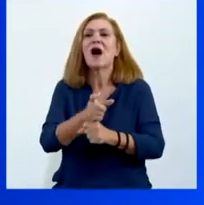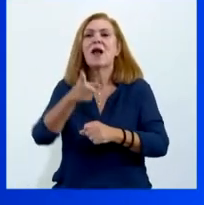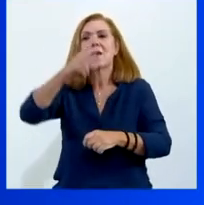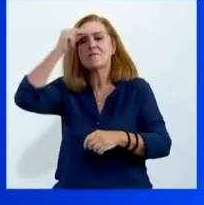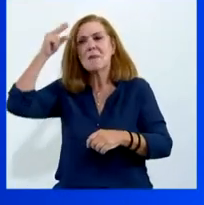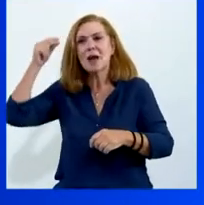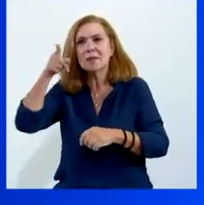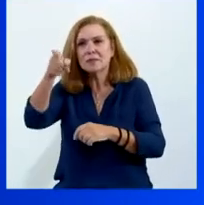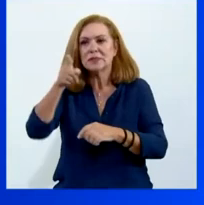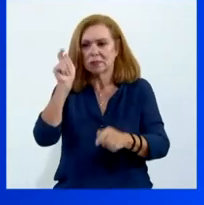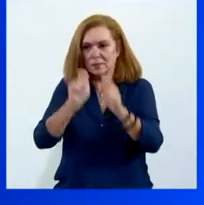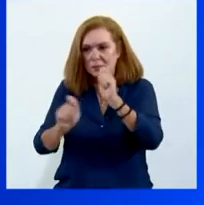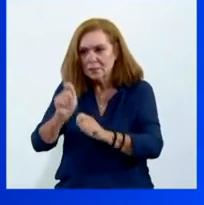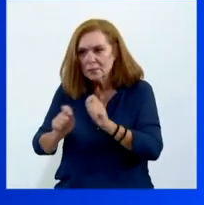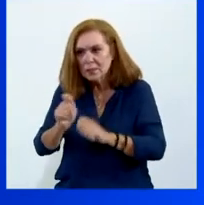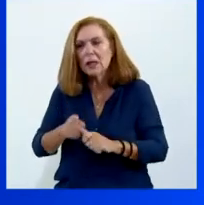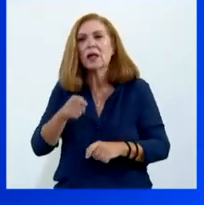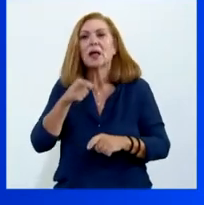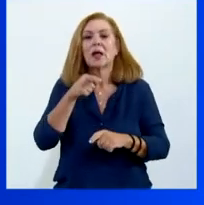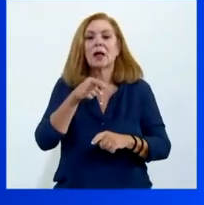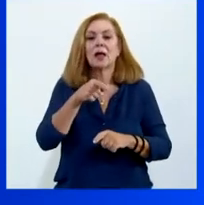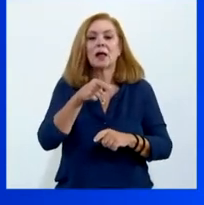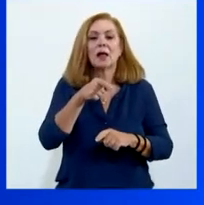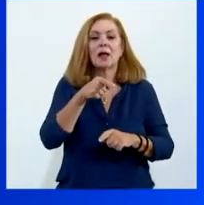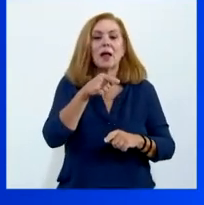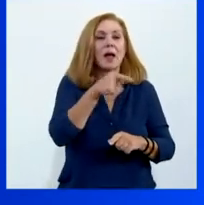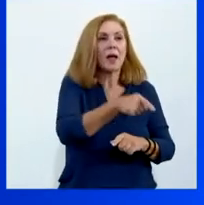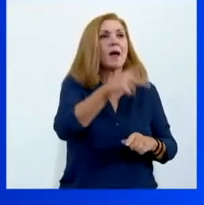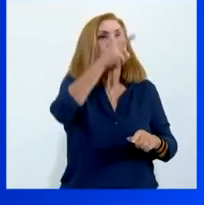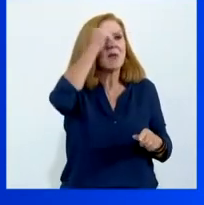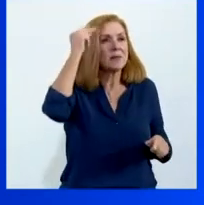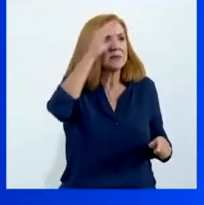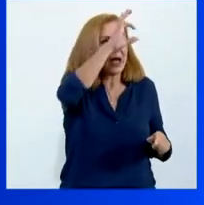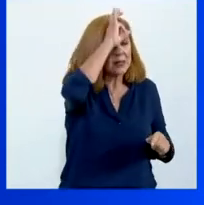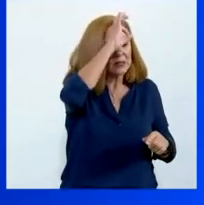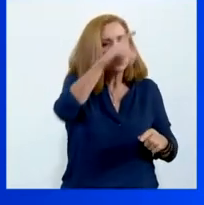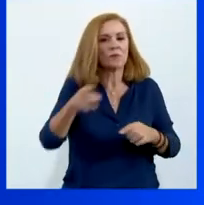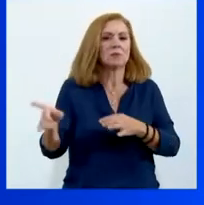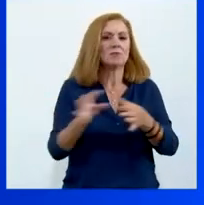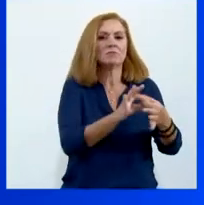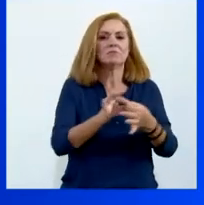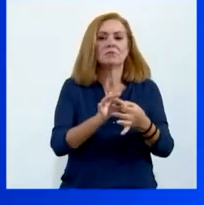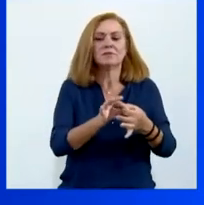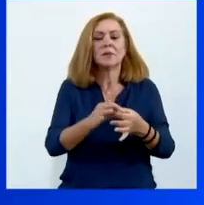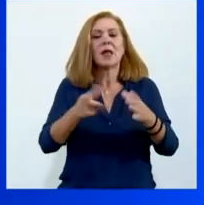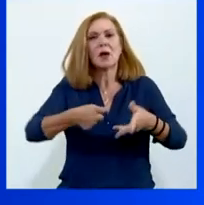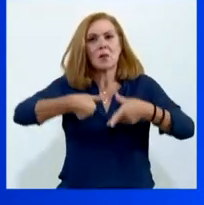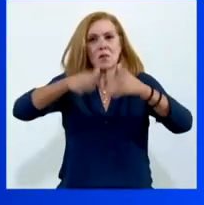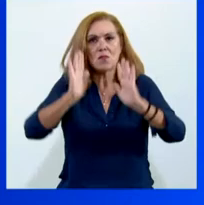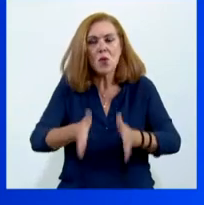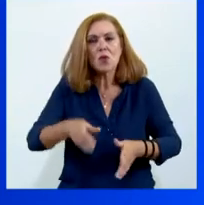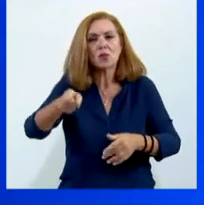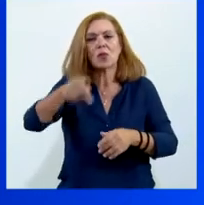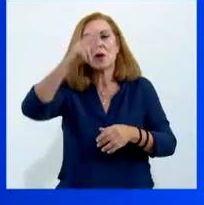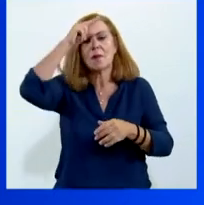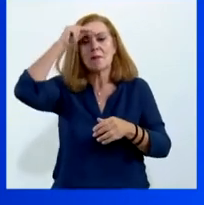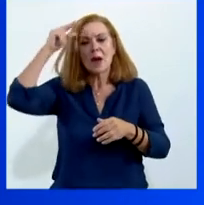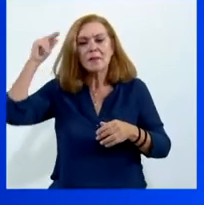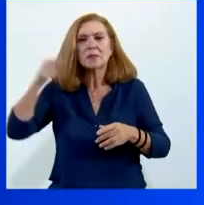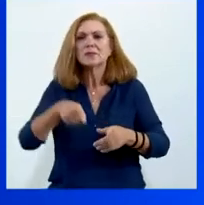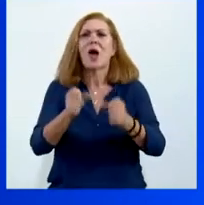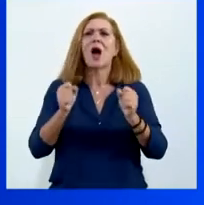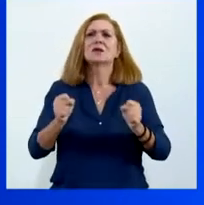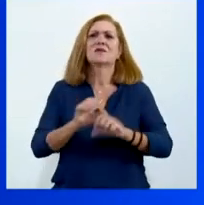οποία διοικούν και να συνεργαστούν με την πανεπιστημιακή αστυνομία, προκειμένου τα πανεπιστήμια τους να είναι